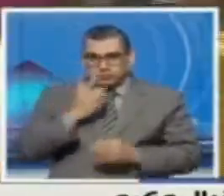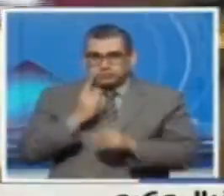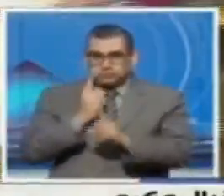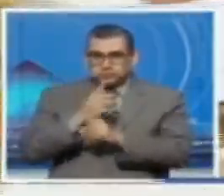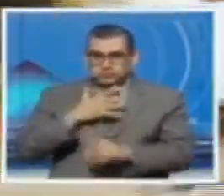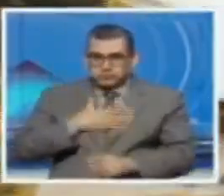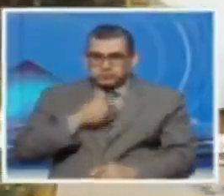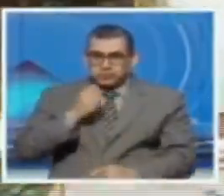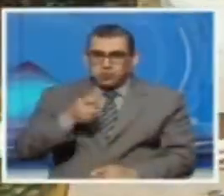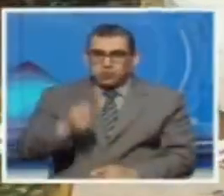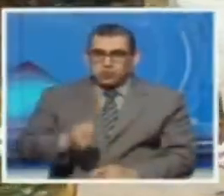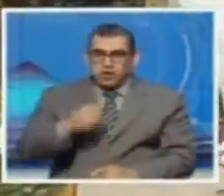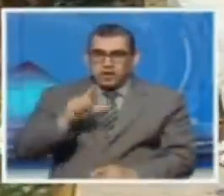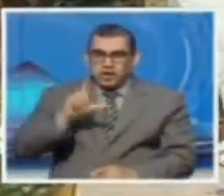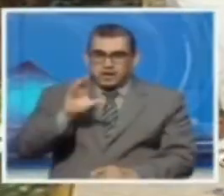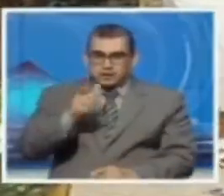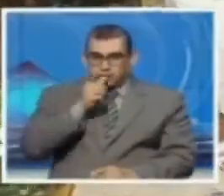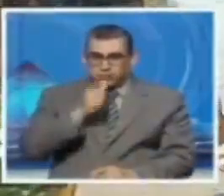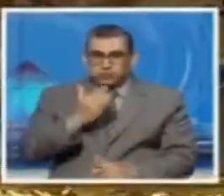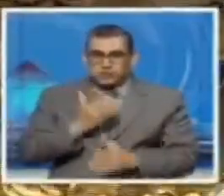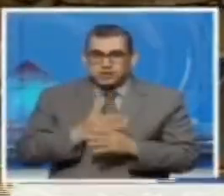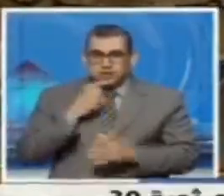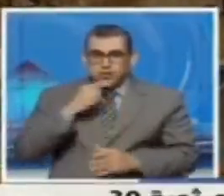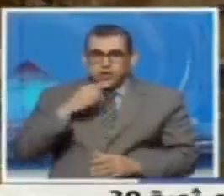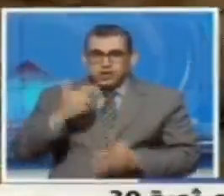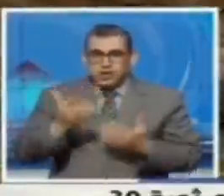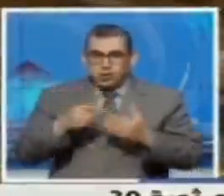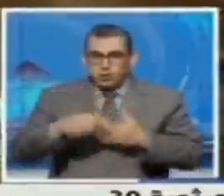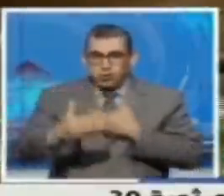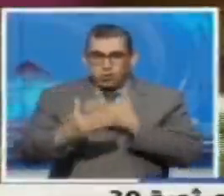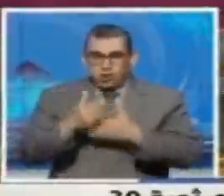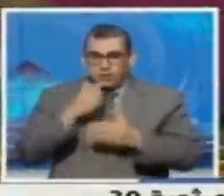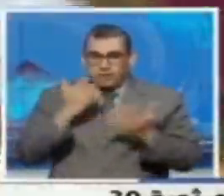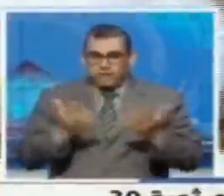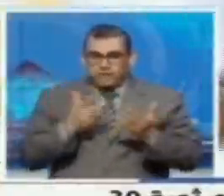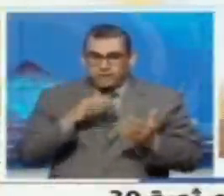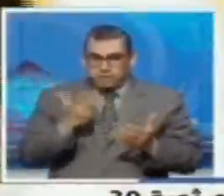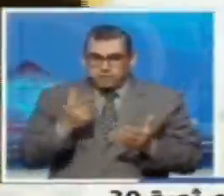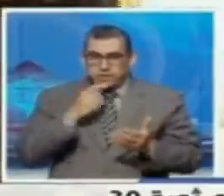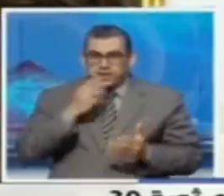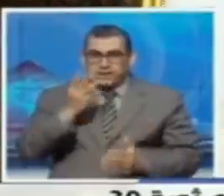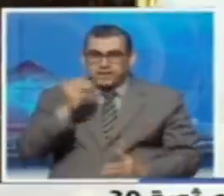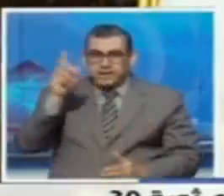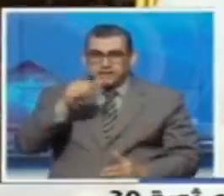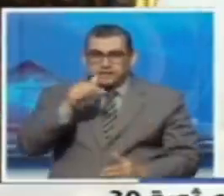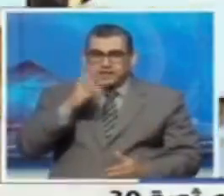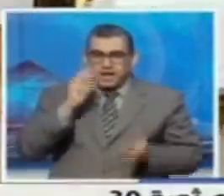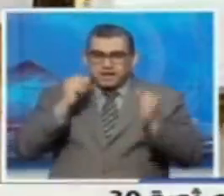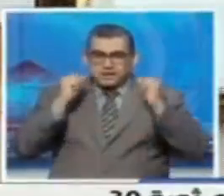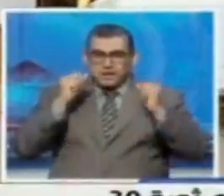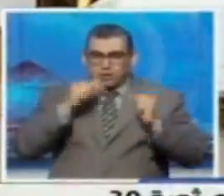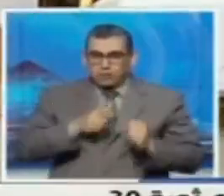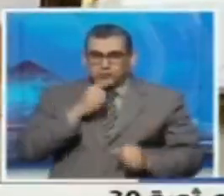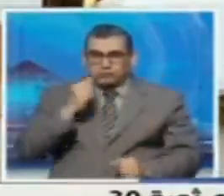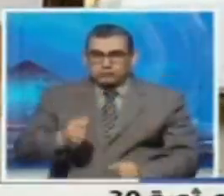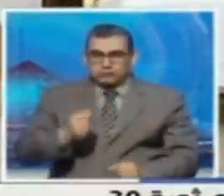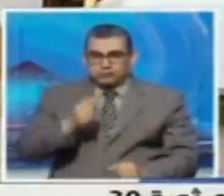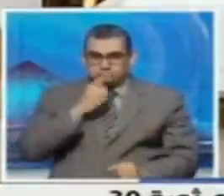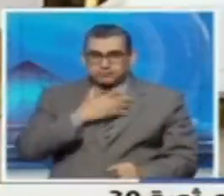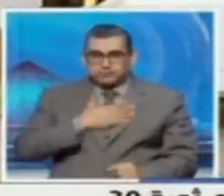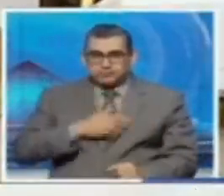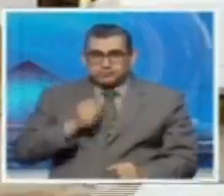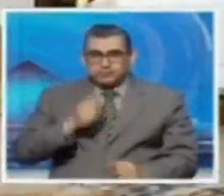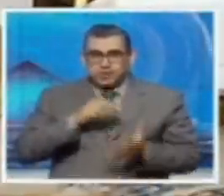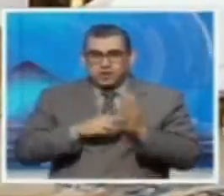إلى السيد الرئيس بمناسبة قرب الاحتفال بذكرى ثورة 30 يونيو، ومعربا عن تقدير بلاده